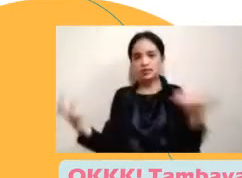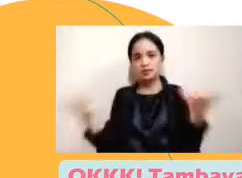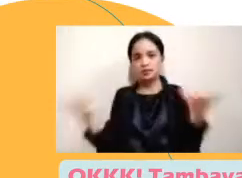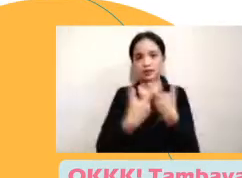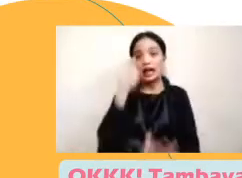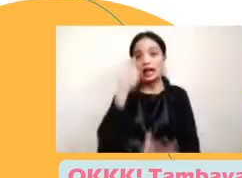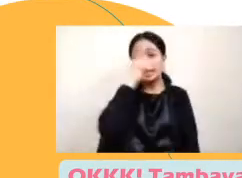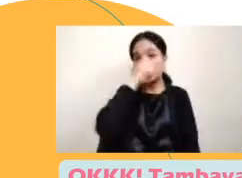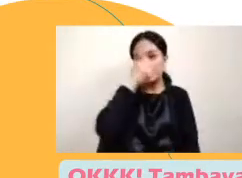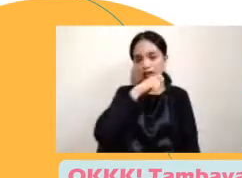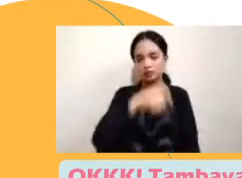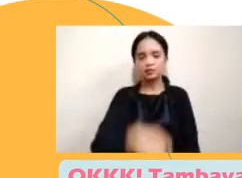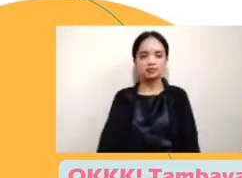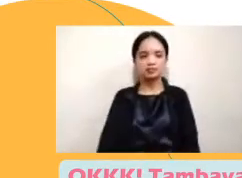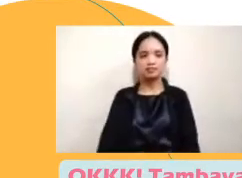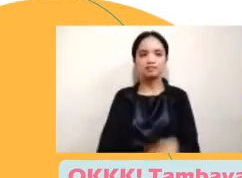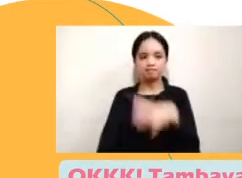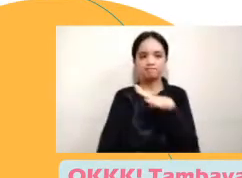Sigasig. Okay, ito. Ay,